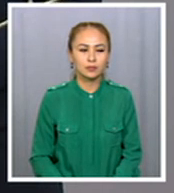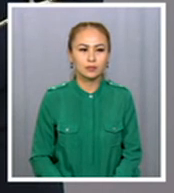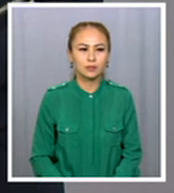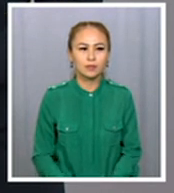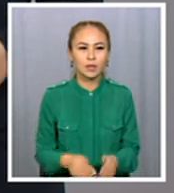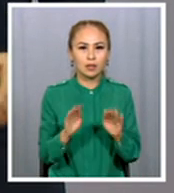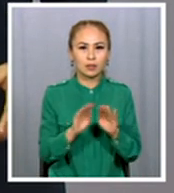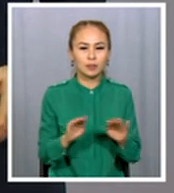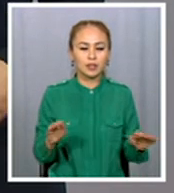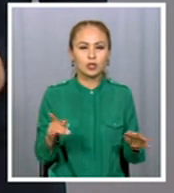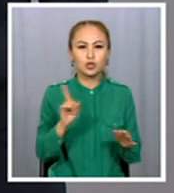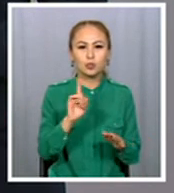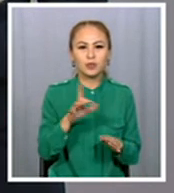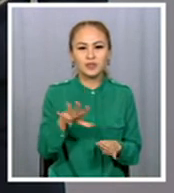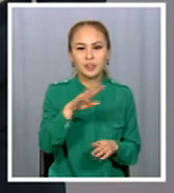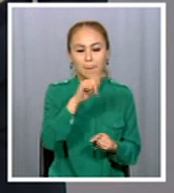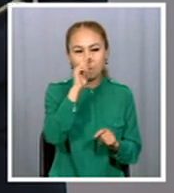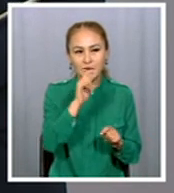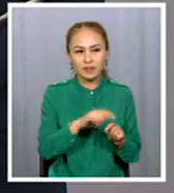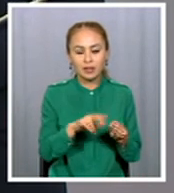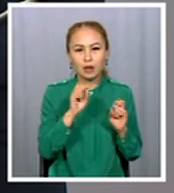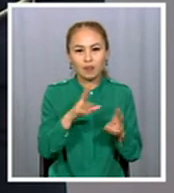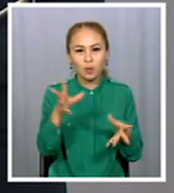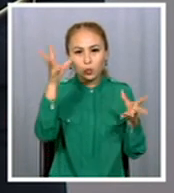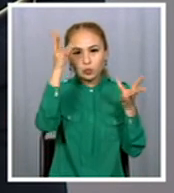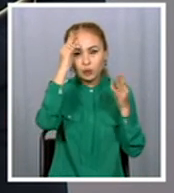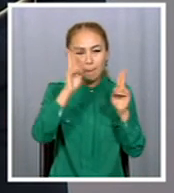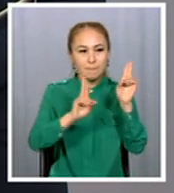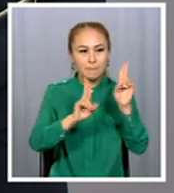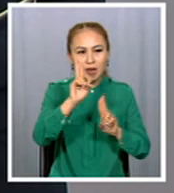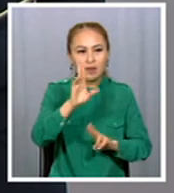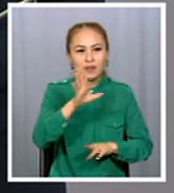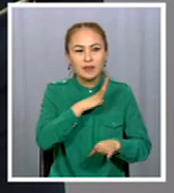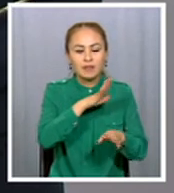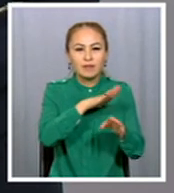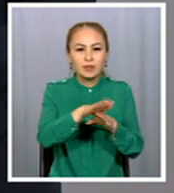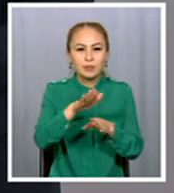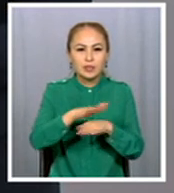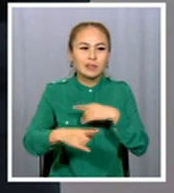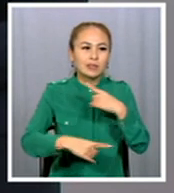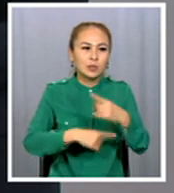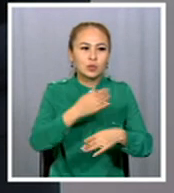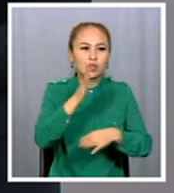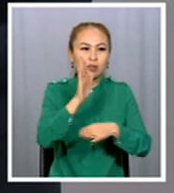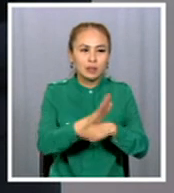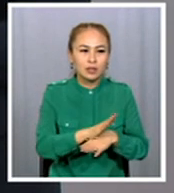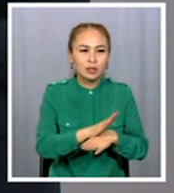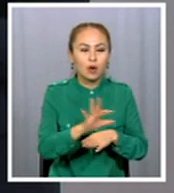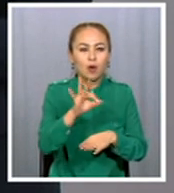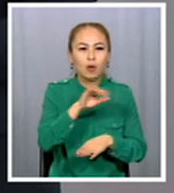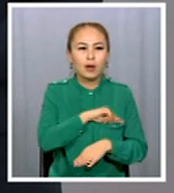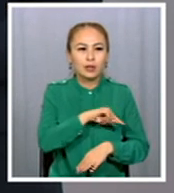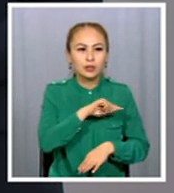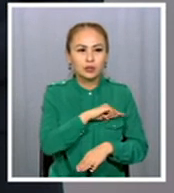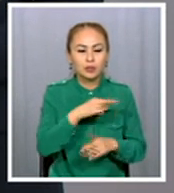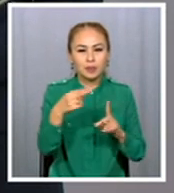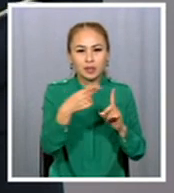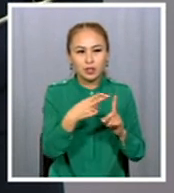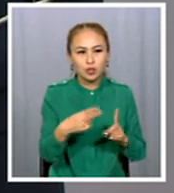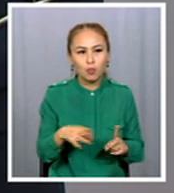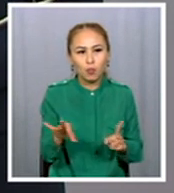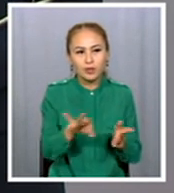Ребята, чтобы проверить, как вы усвоили правила, давайте выполним следующее задание. Охарактеризуйте предложение по